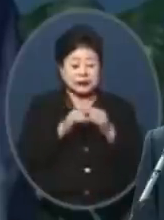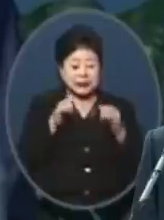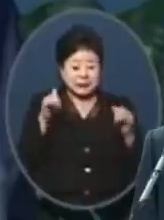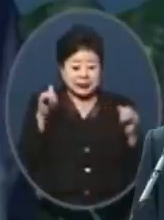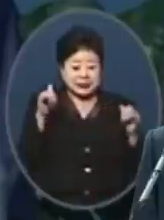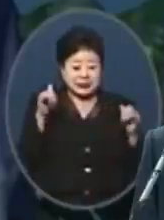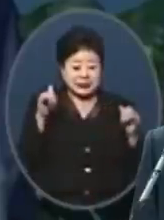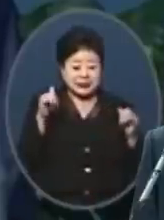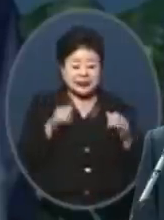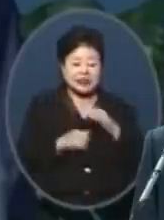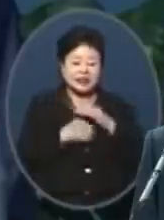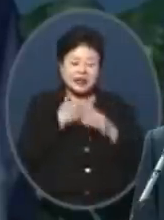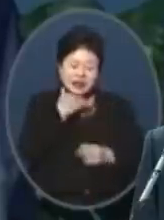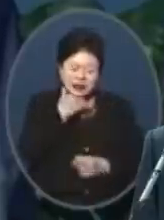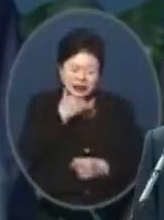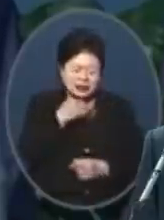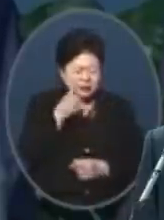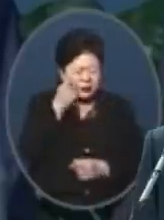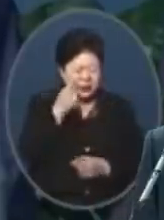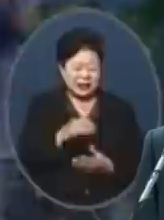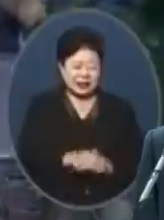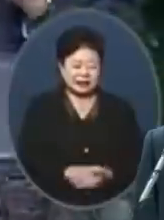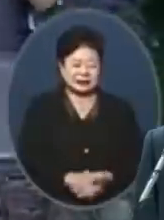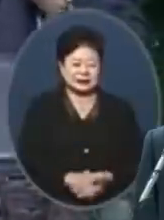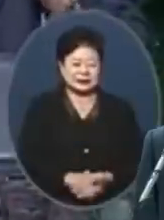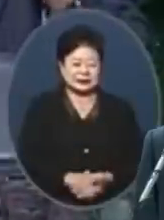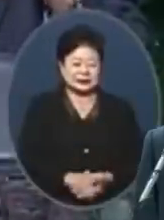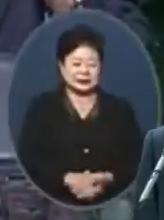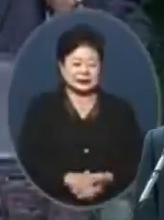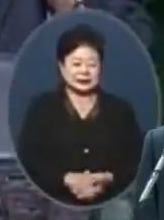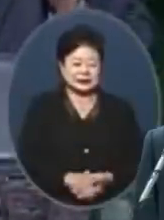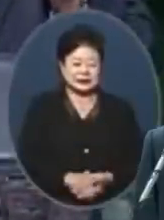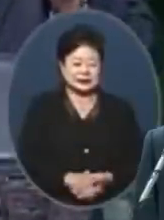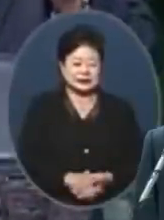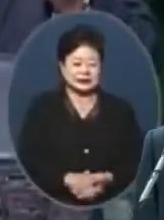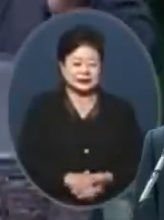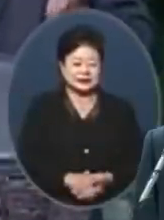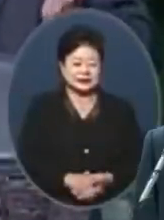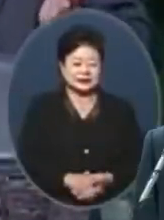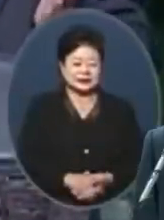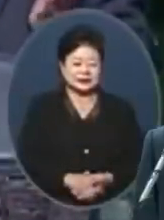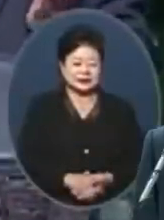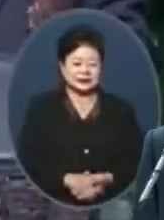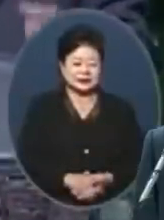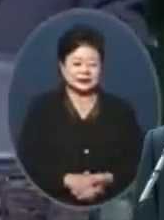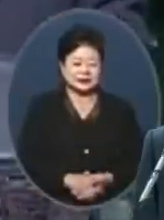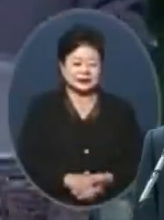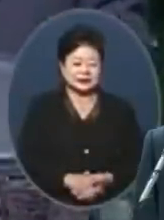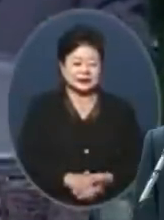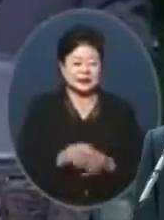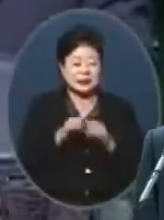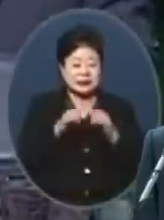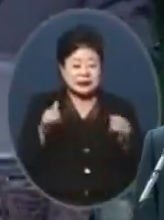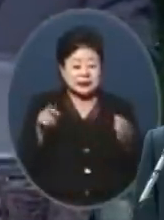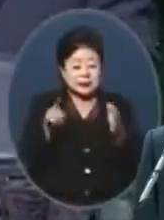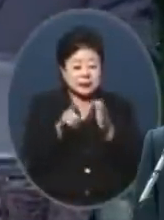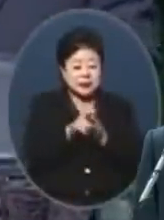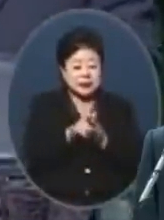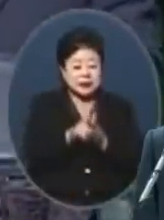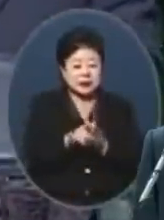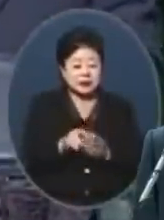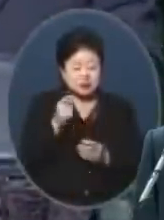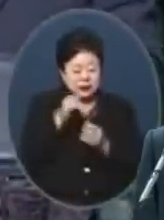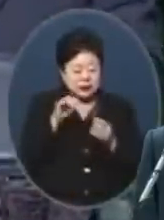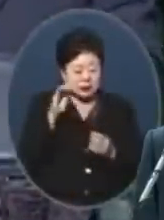사람들은 기다리지를 못합니다. You know, these days people are very impatient, not good at waiting. 사람이 믿음의 영웅이